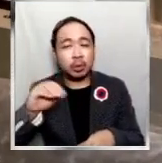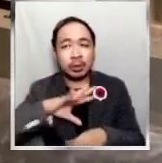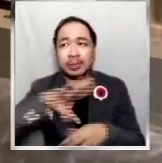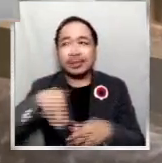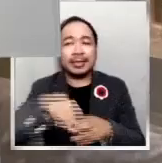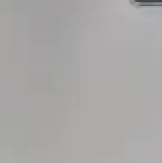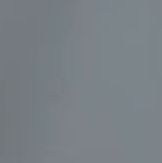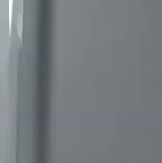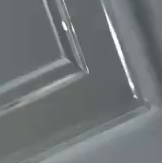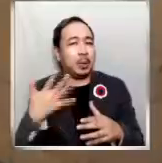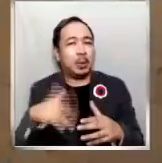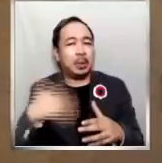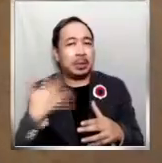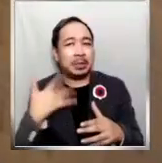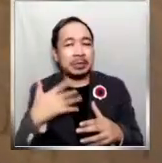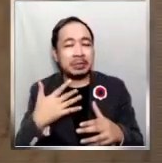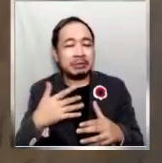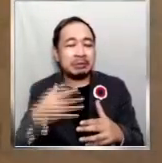Nelson Canlas.